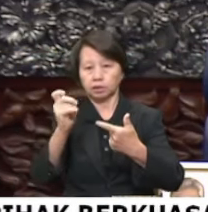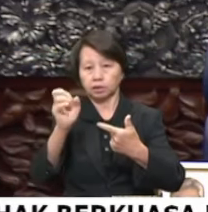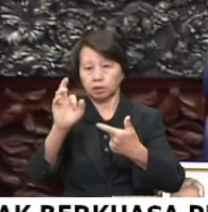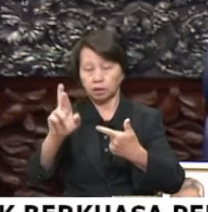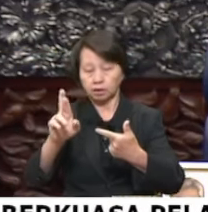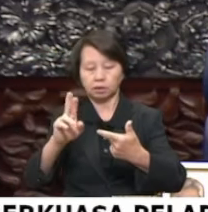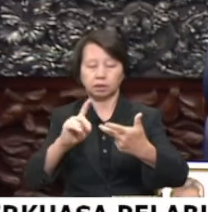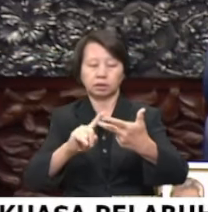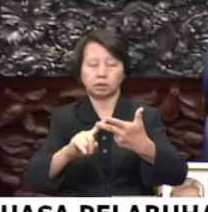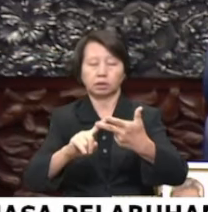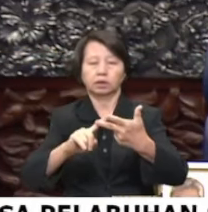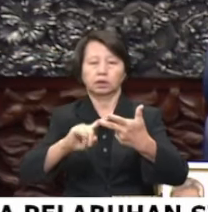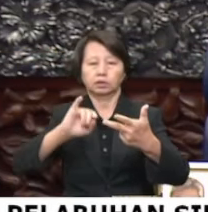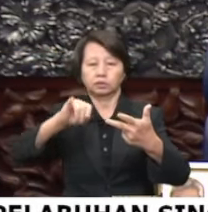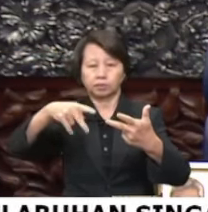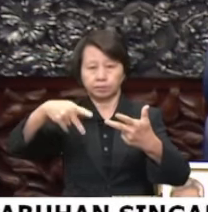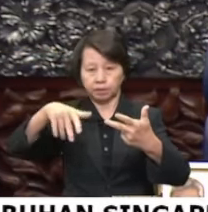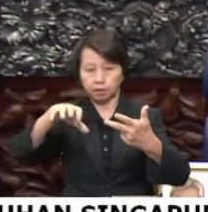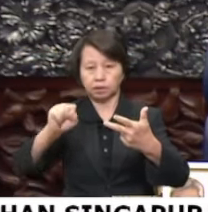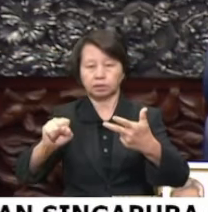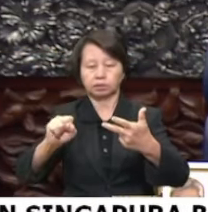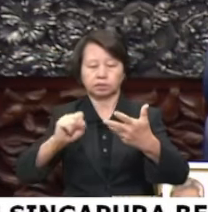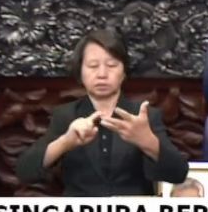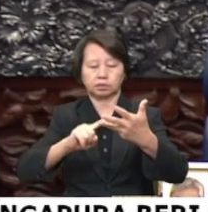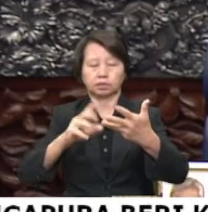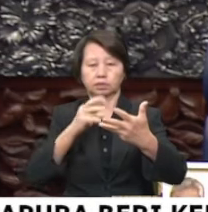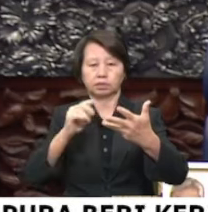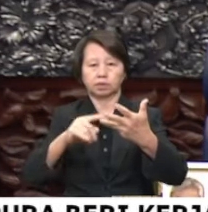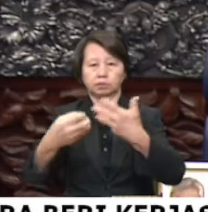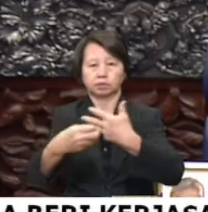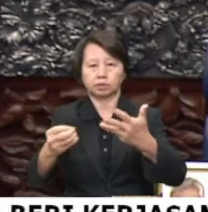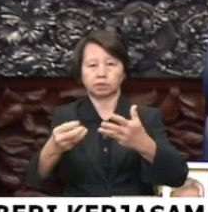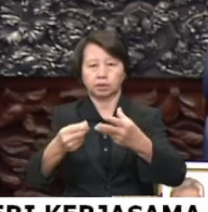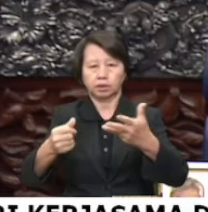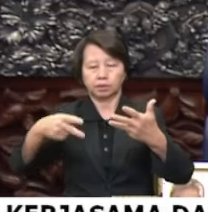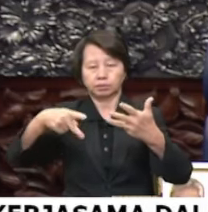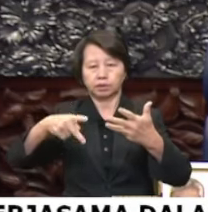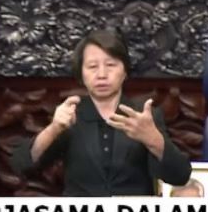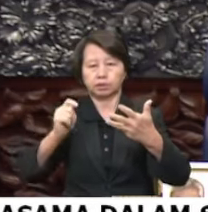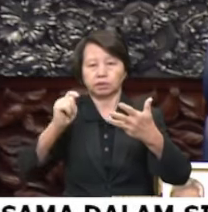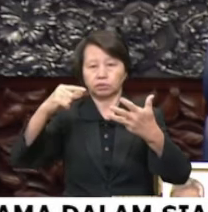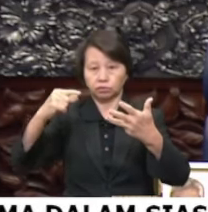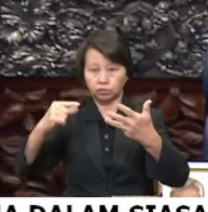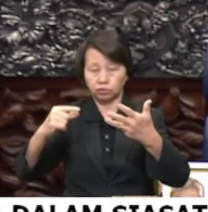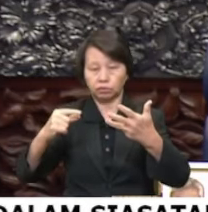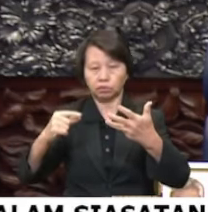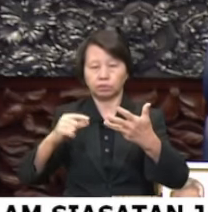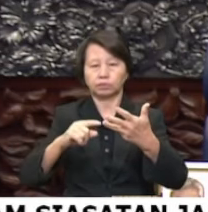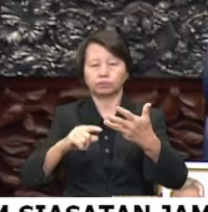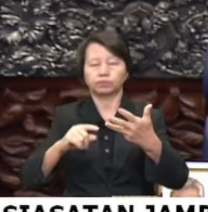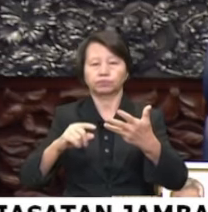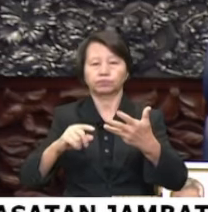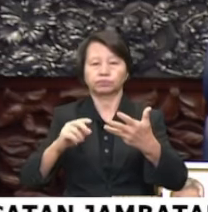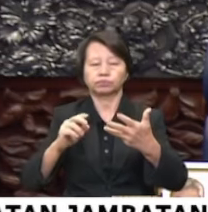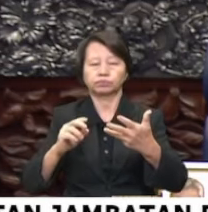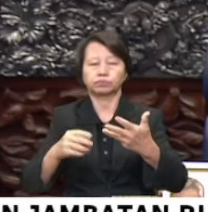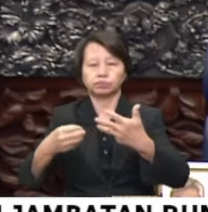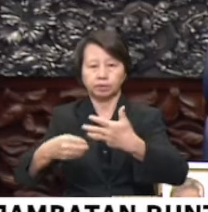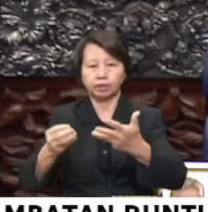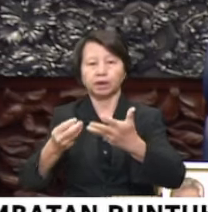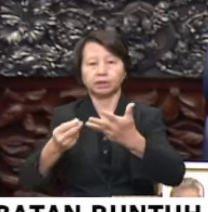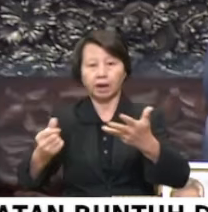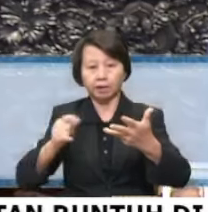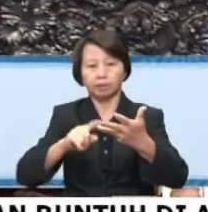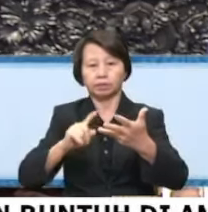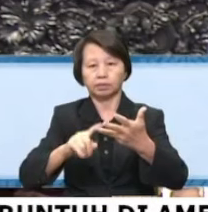JKR, Jabatan Pengairan dan Saluran JPS dan juga Pejabat Tanah dan Daerah. Mesyuarat Jemaah Menteri pada 19